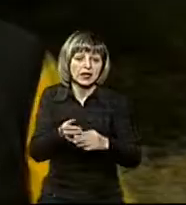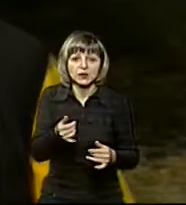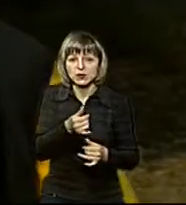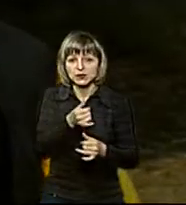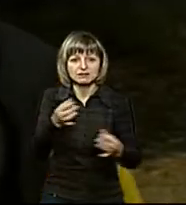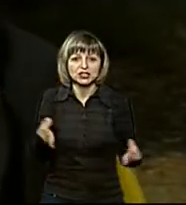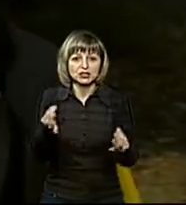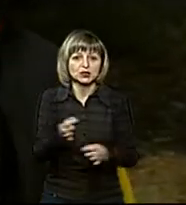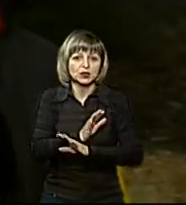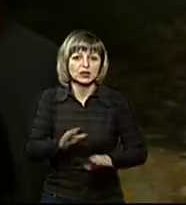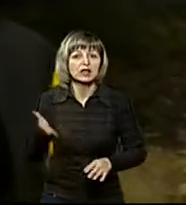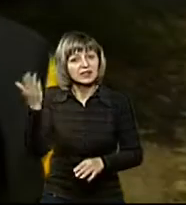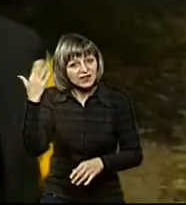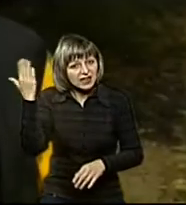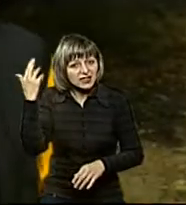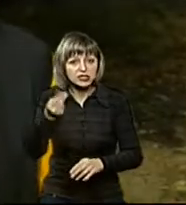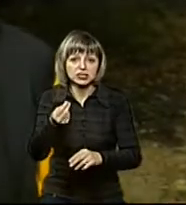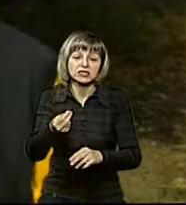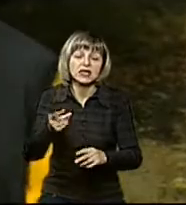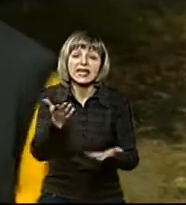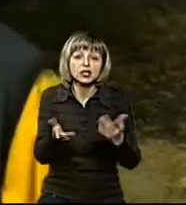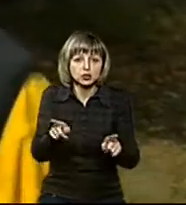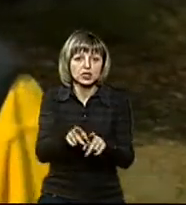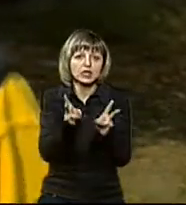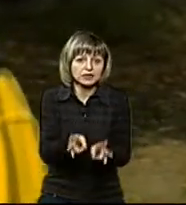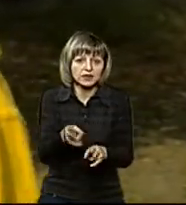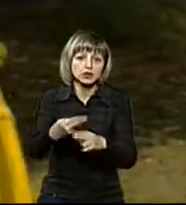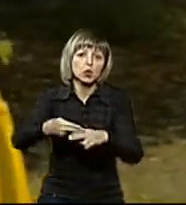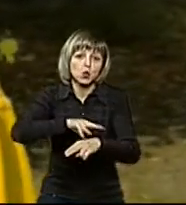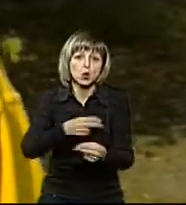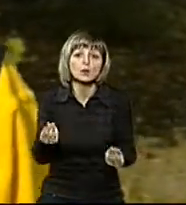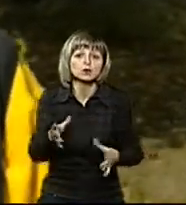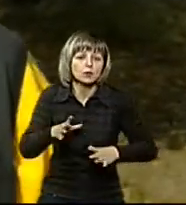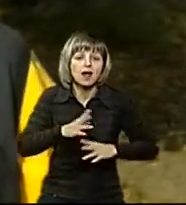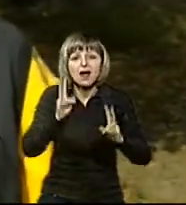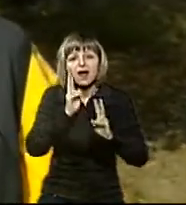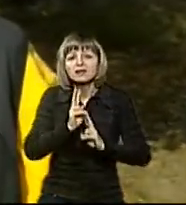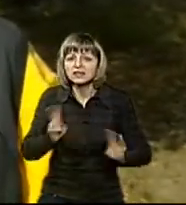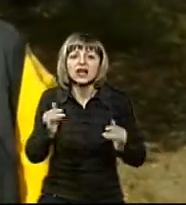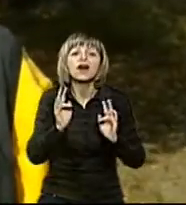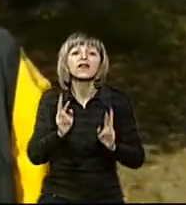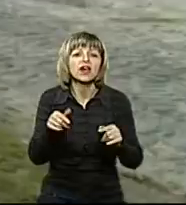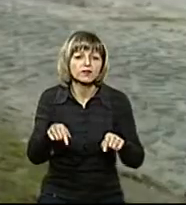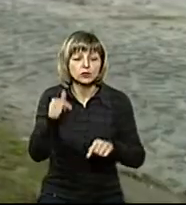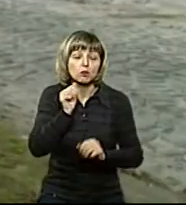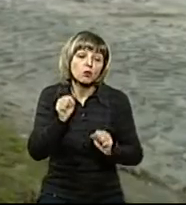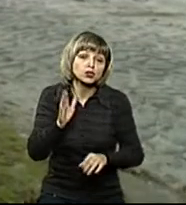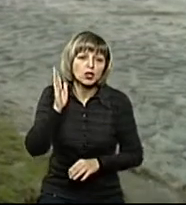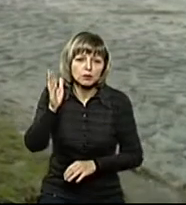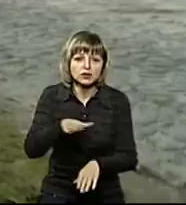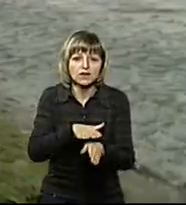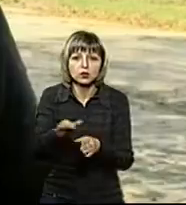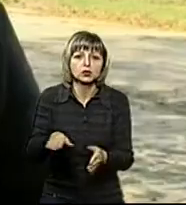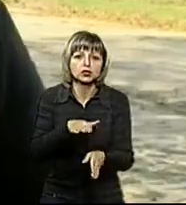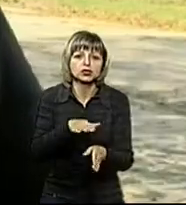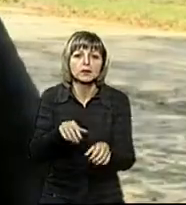то компенсували, раніше як таке було, а зараз не знаю цей рік. Може будуть. Виконувач